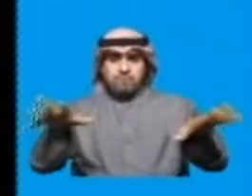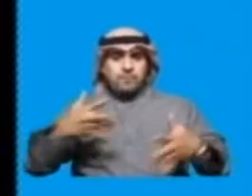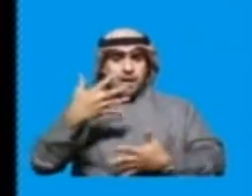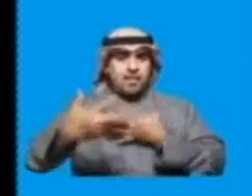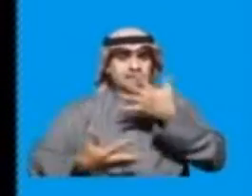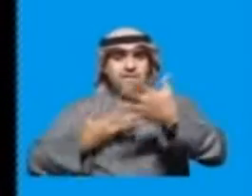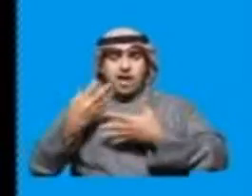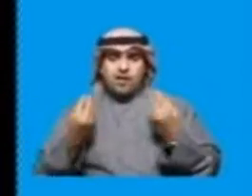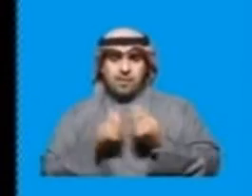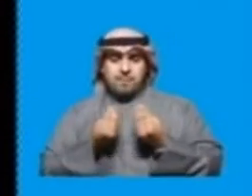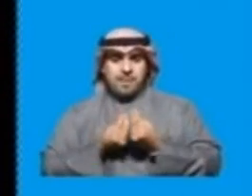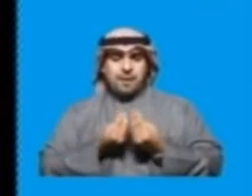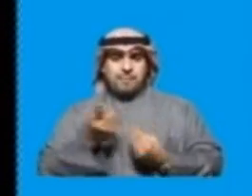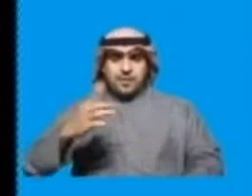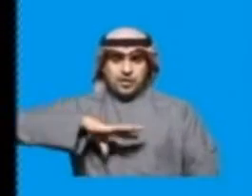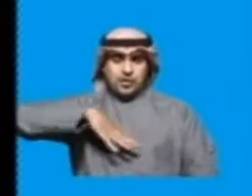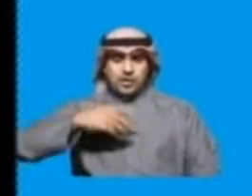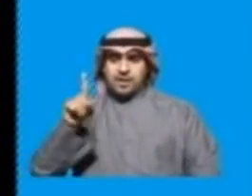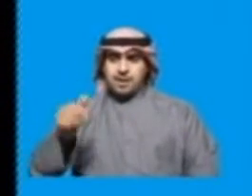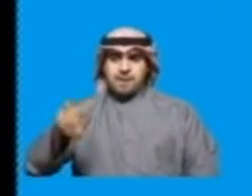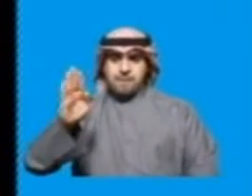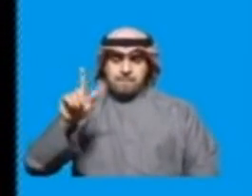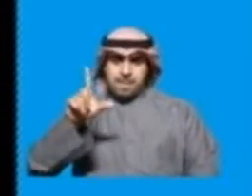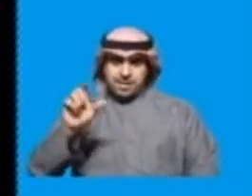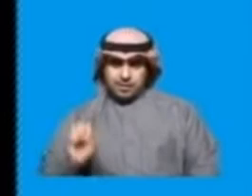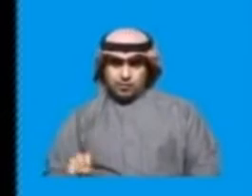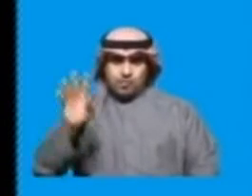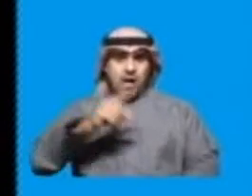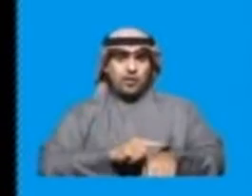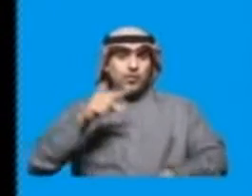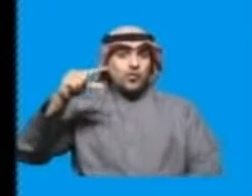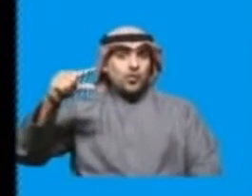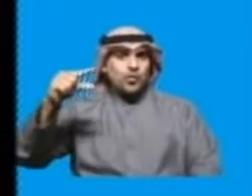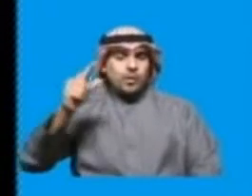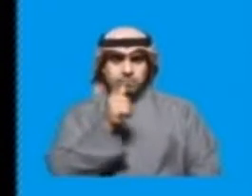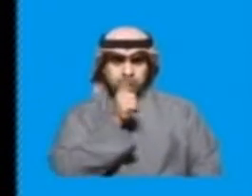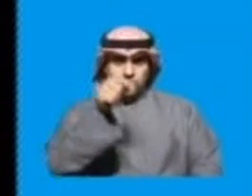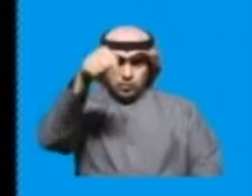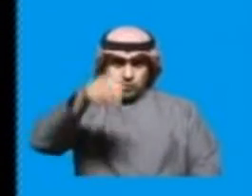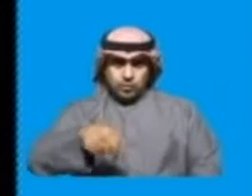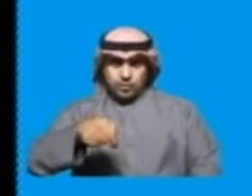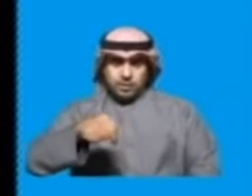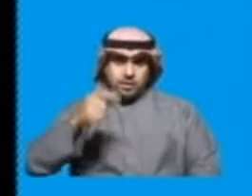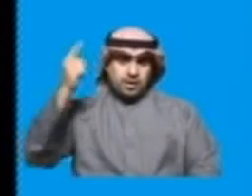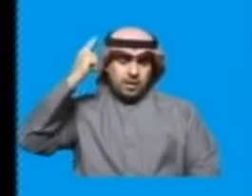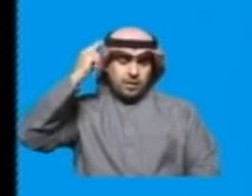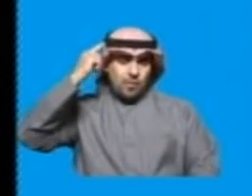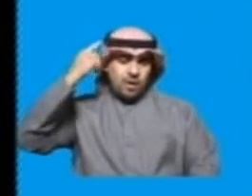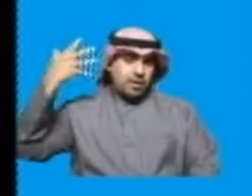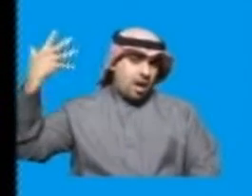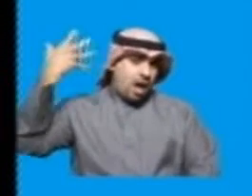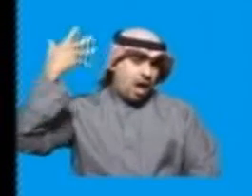الدكتور باسل الصباح لعملية جراحية معقدة تم من خلالها زراعة قوقعة لطفلة تبلغ من